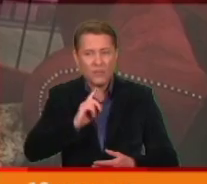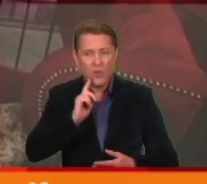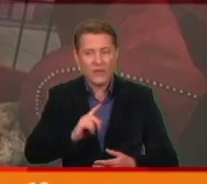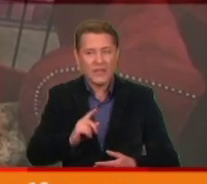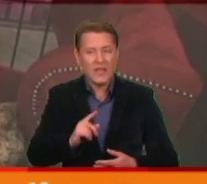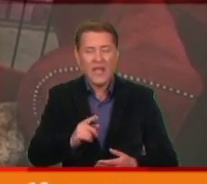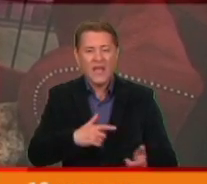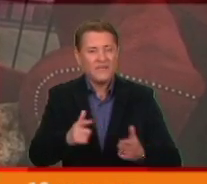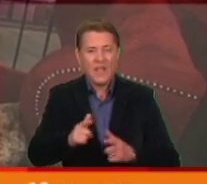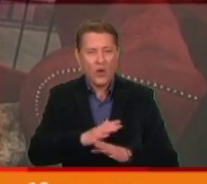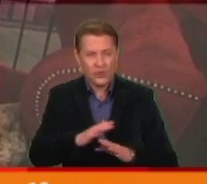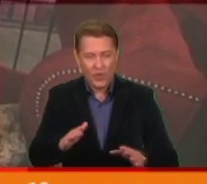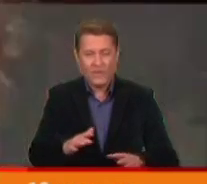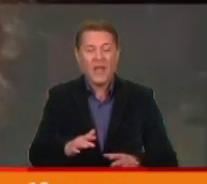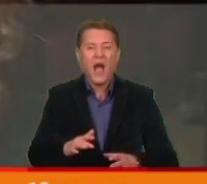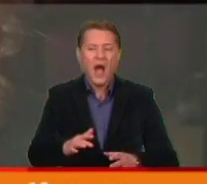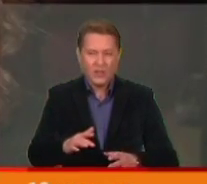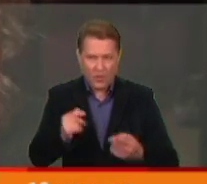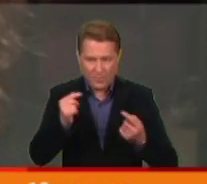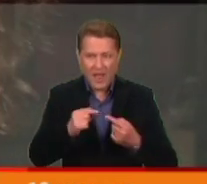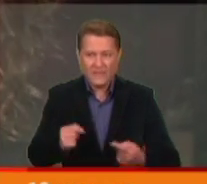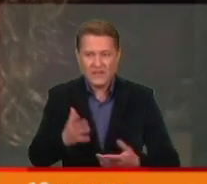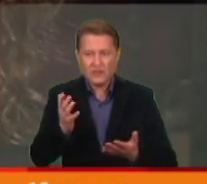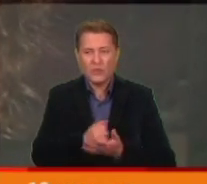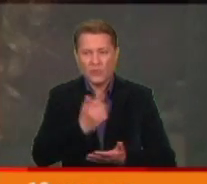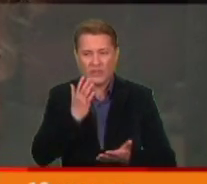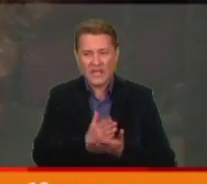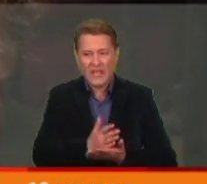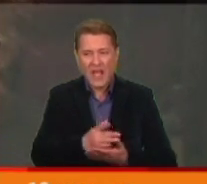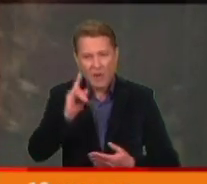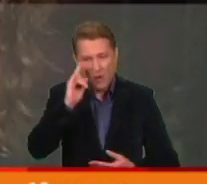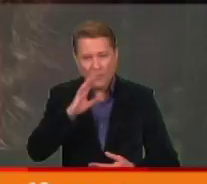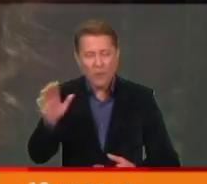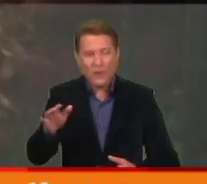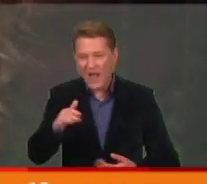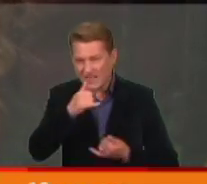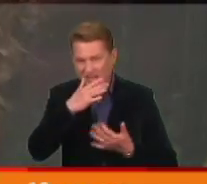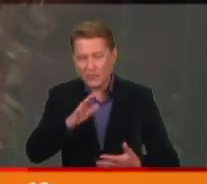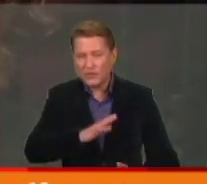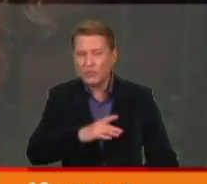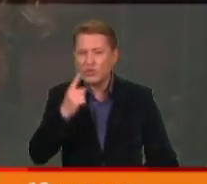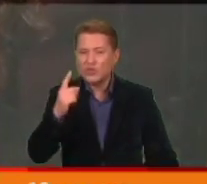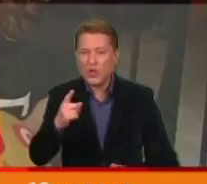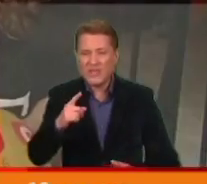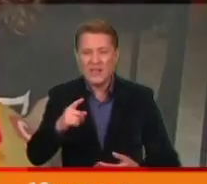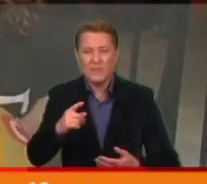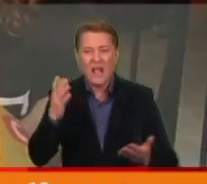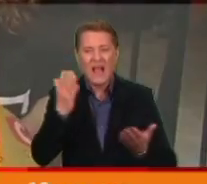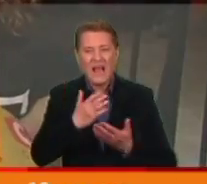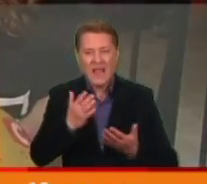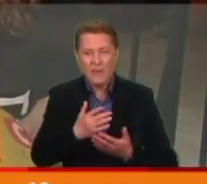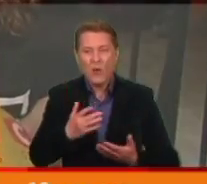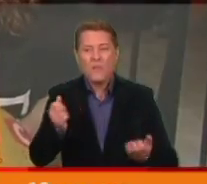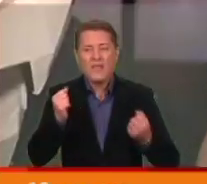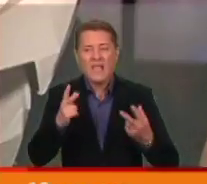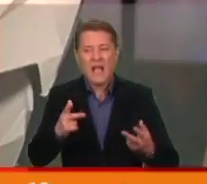дібралися, хоча певні здобутки є. Популярність не може прийти з одним кліпом, з однією перемогою. Як змінилось